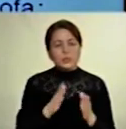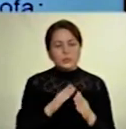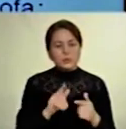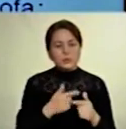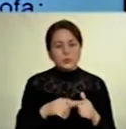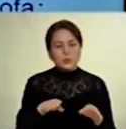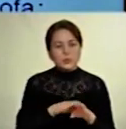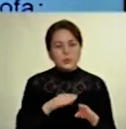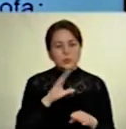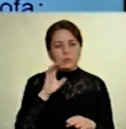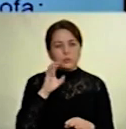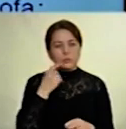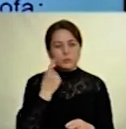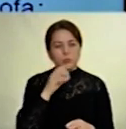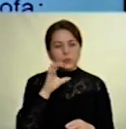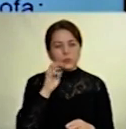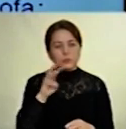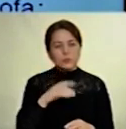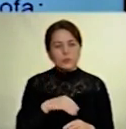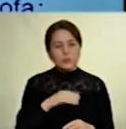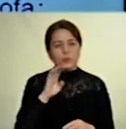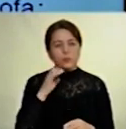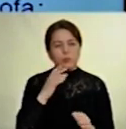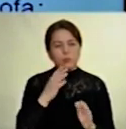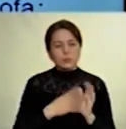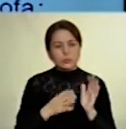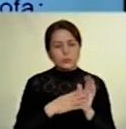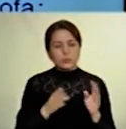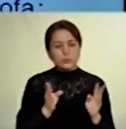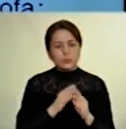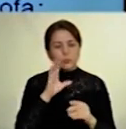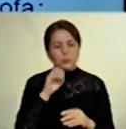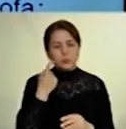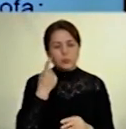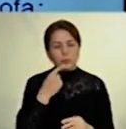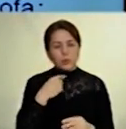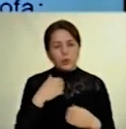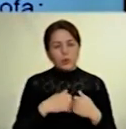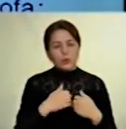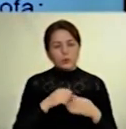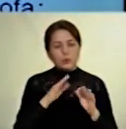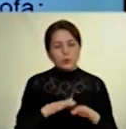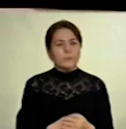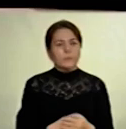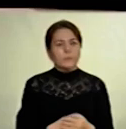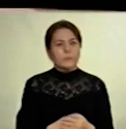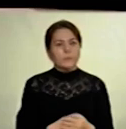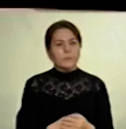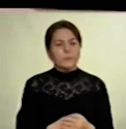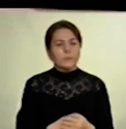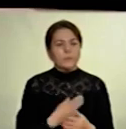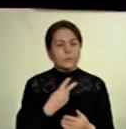santimetr. 499 bilan 501 orasida joylashgan deb ifodalanadi.